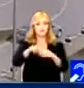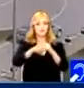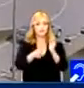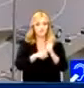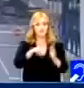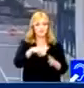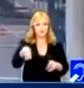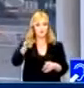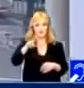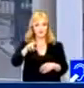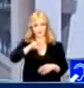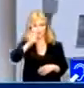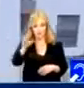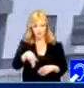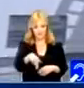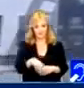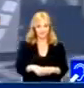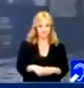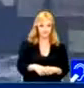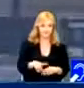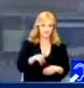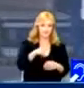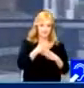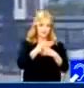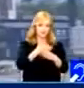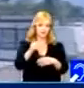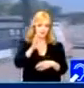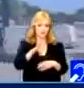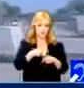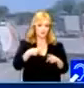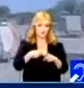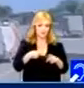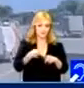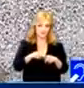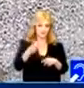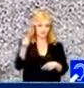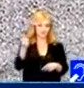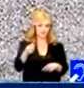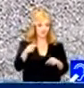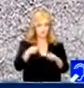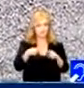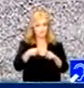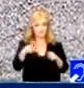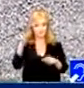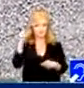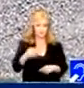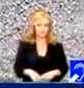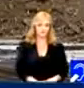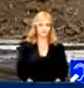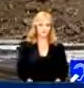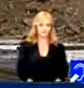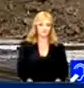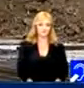milioane de euro, dintre care 4,5 milioane de euro sunt acordate de Uniunea Europeană și 1,68 milioane de euro de